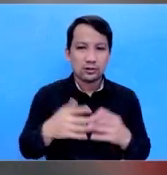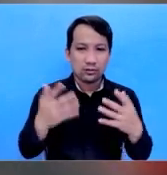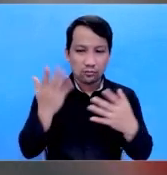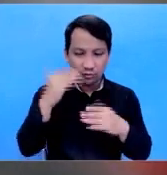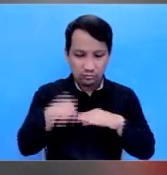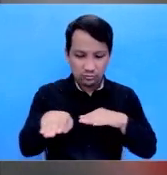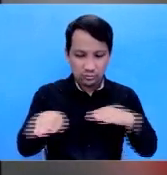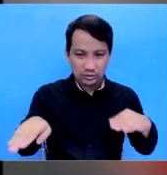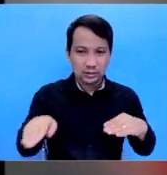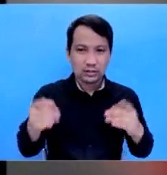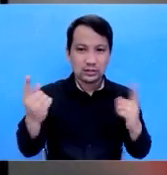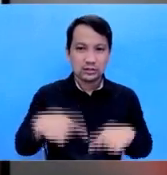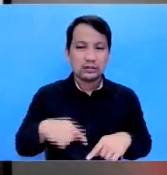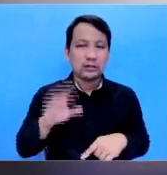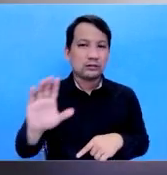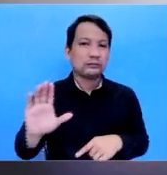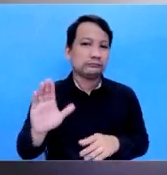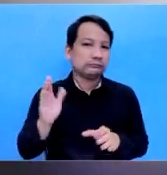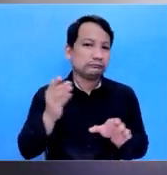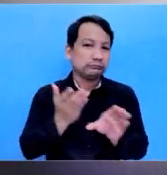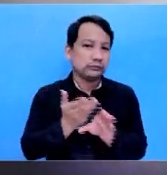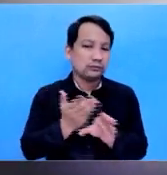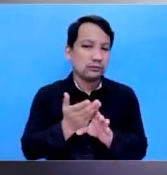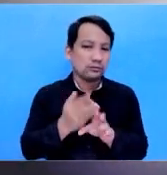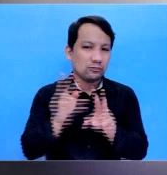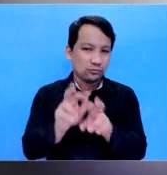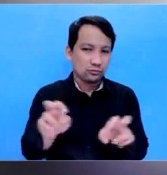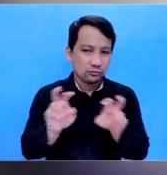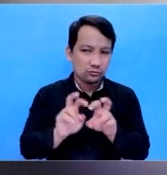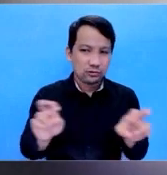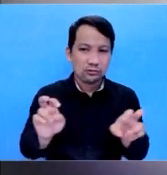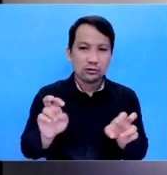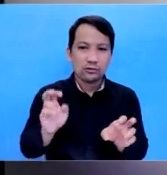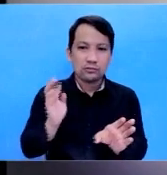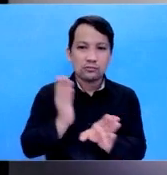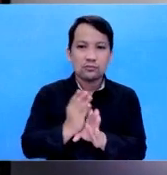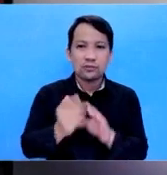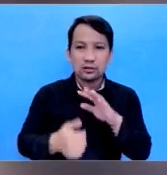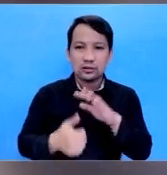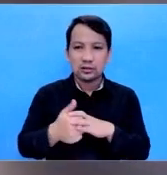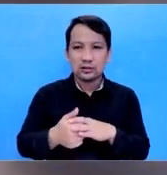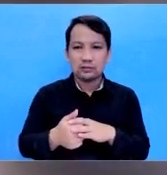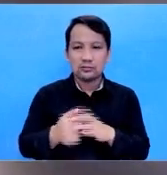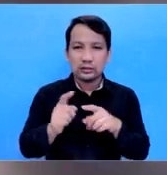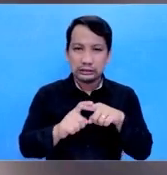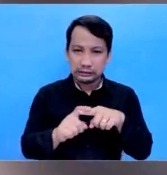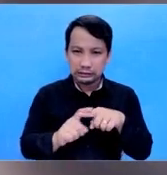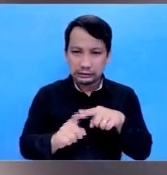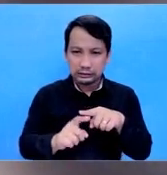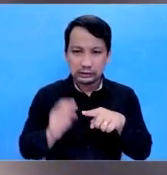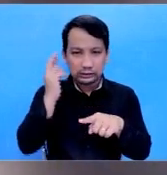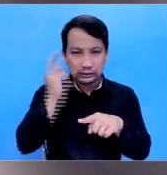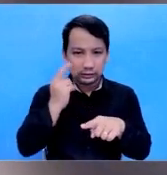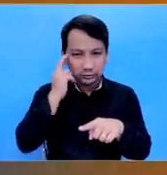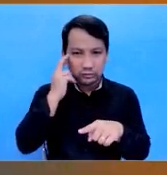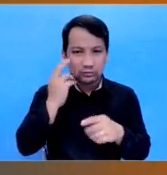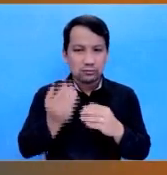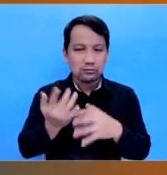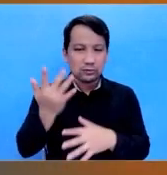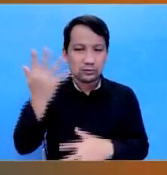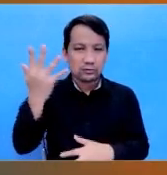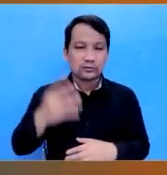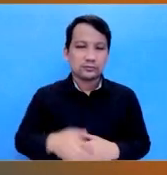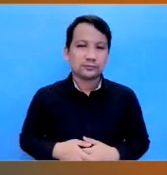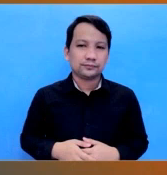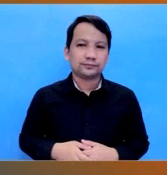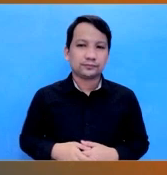sa lugar dahil sa sunog. Sa pagsusuri naman ng mga bumbero, lumalabas na electrical ang sanhi ng sunog. Tinignan